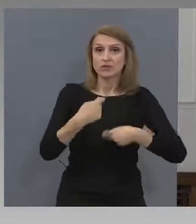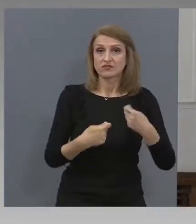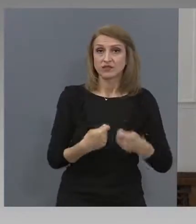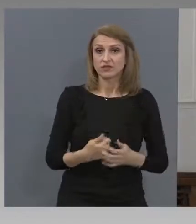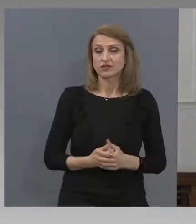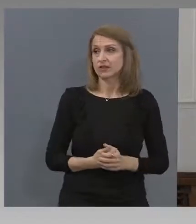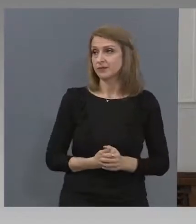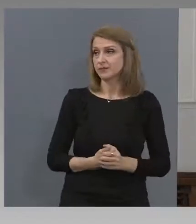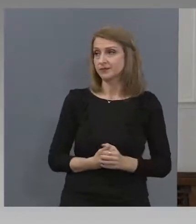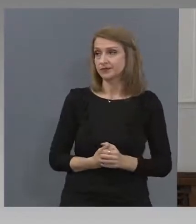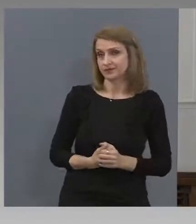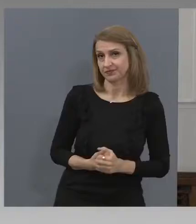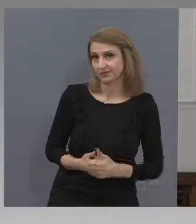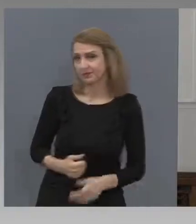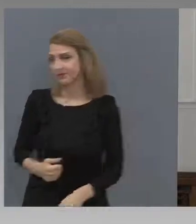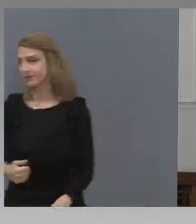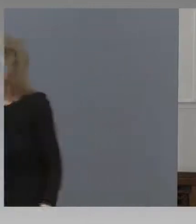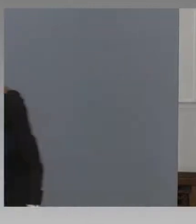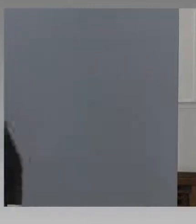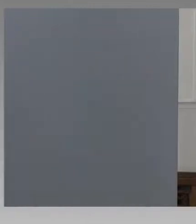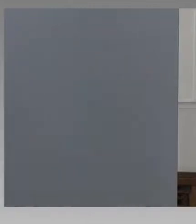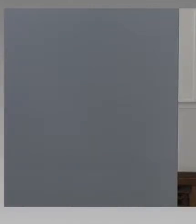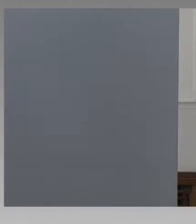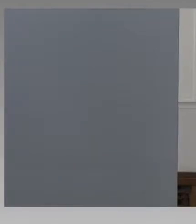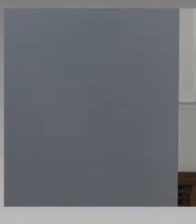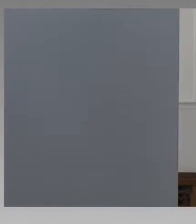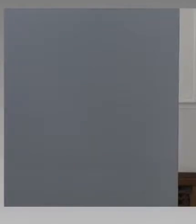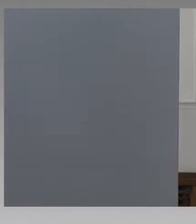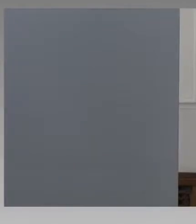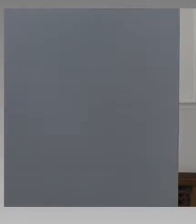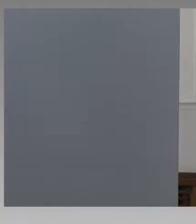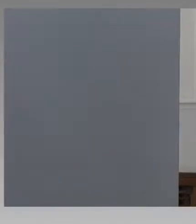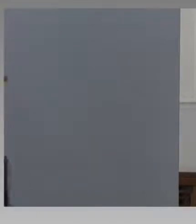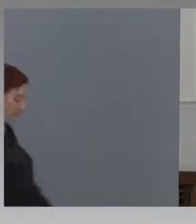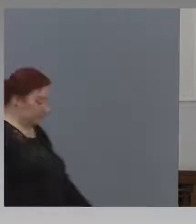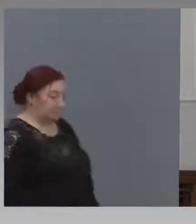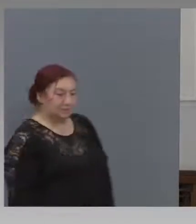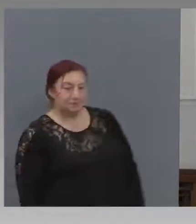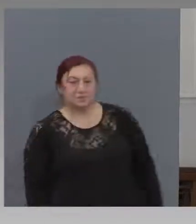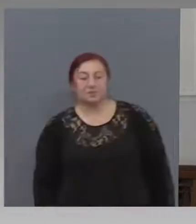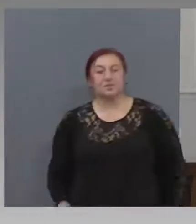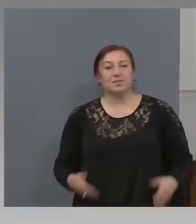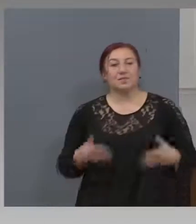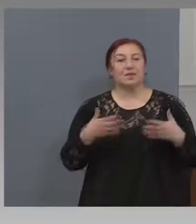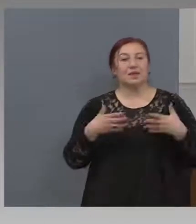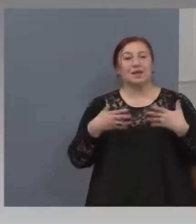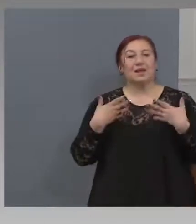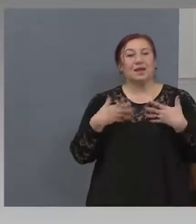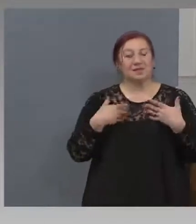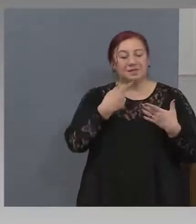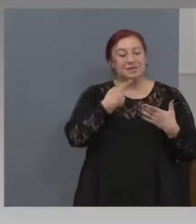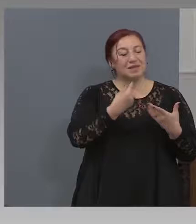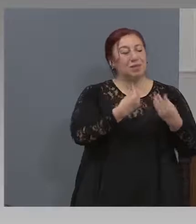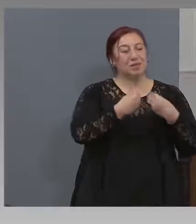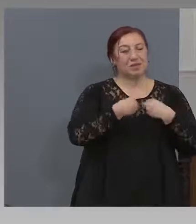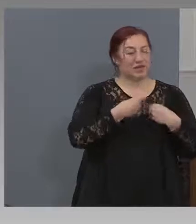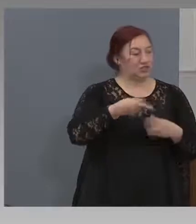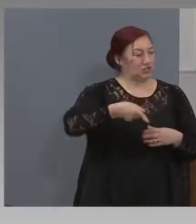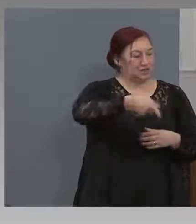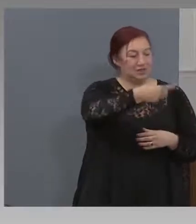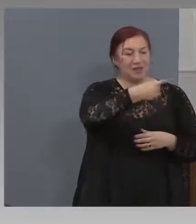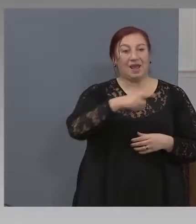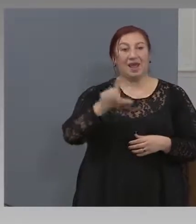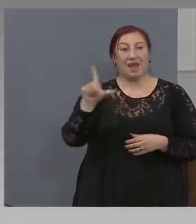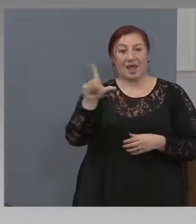От Метро подпреждение за това, че няма да има повишение от Сдружението за модерна търговия, ако може, защото вие представлявате и Lidl, и Kaufland, и